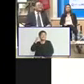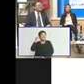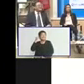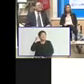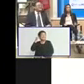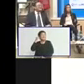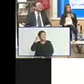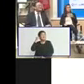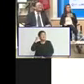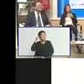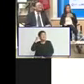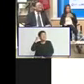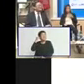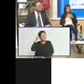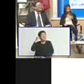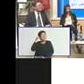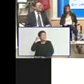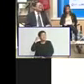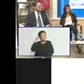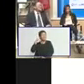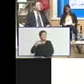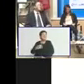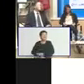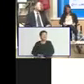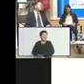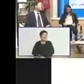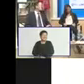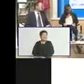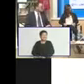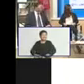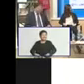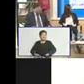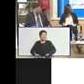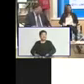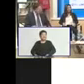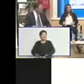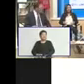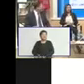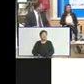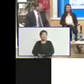คือเทสลา